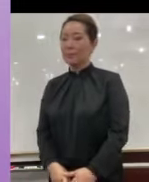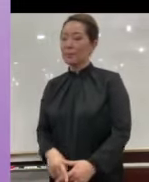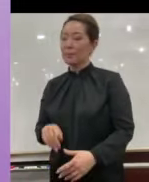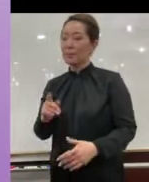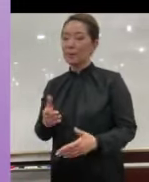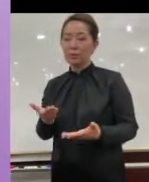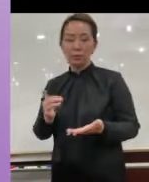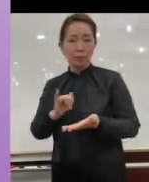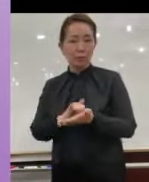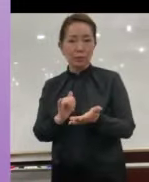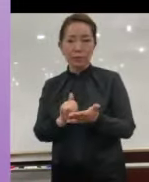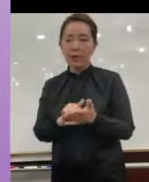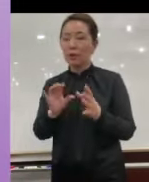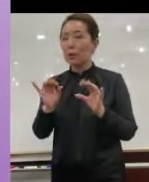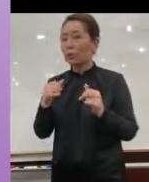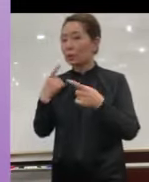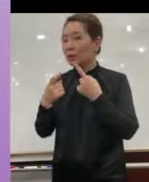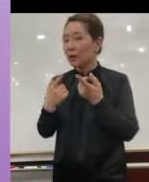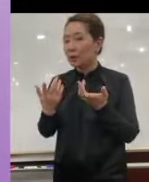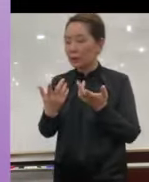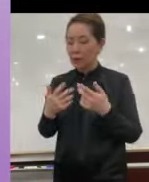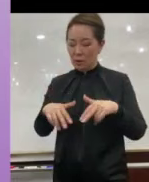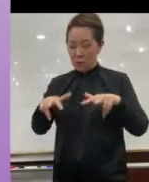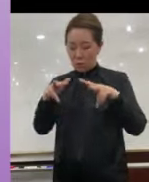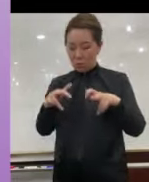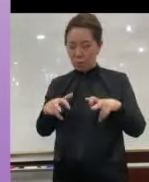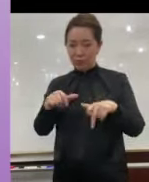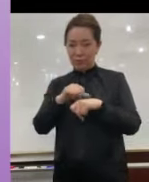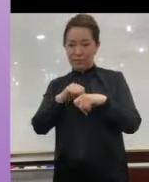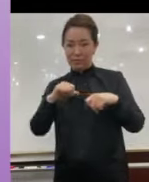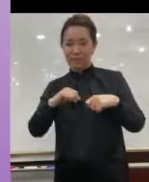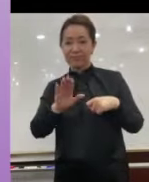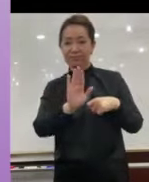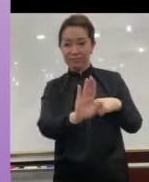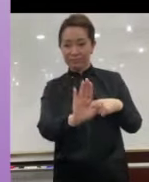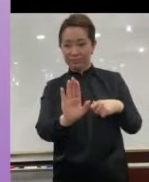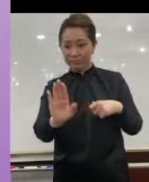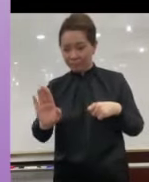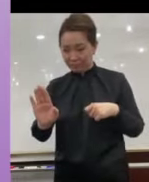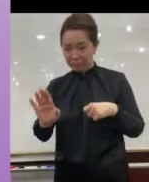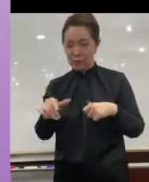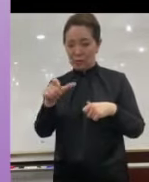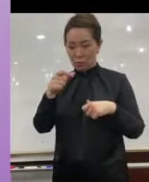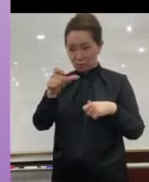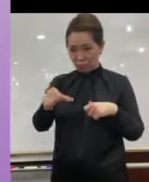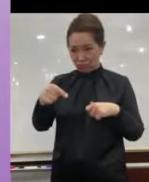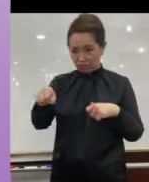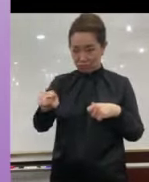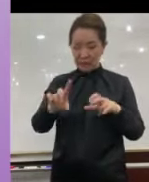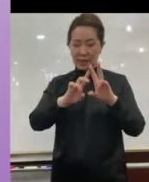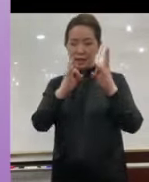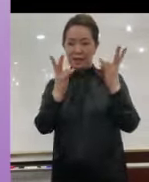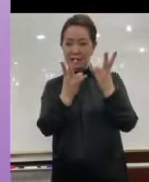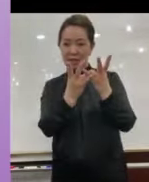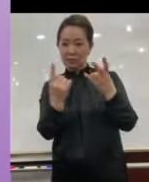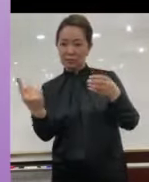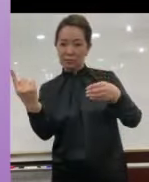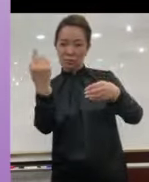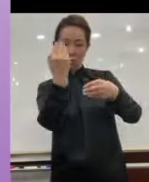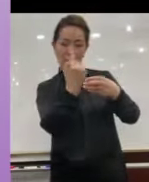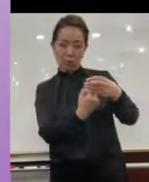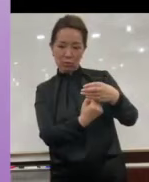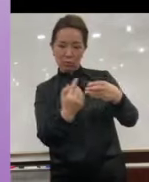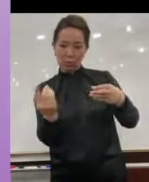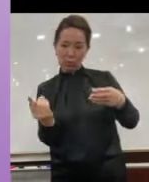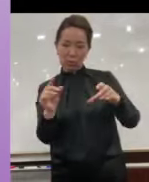Тэр утгаараа юу гэсэн үг вэ гэхээр хөгжлийн бэхжилтийн иргэн маань нийгэмд одоо бусдын адил оролцохын тулд ямар асуудал тулгардаг